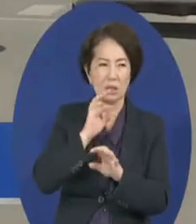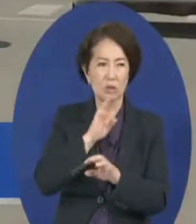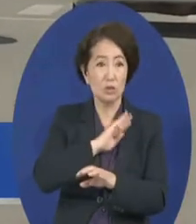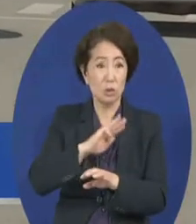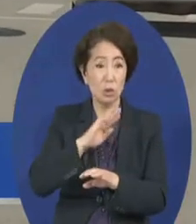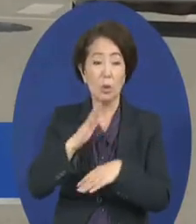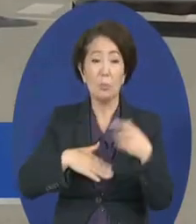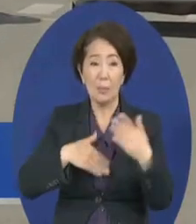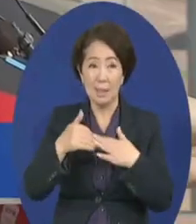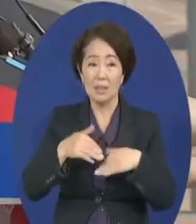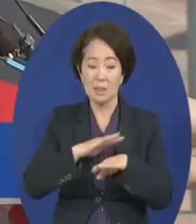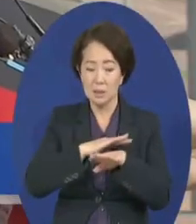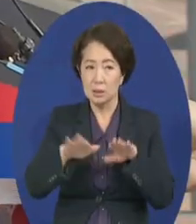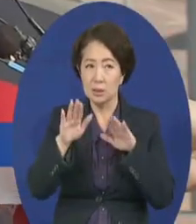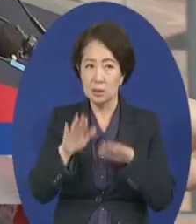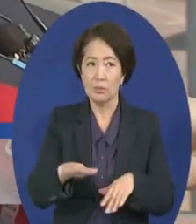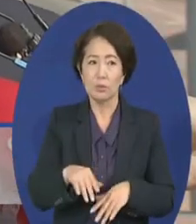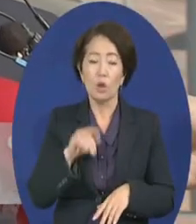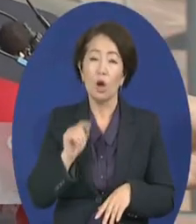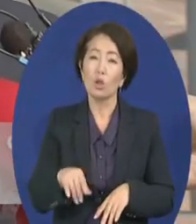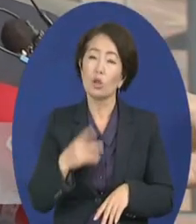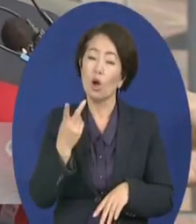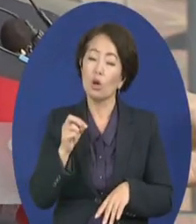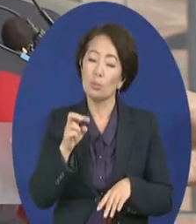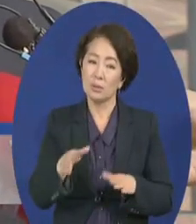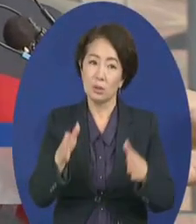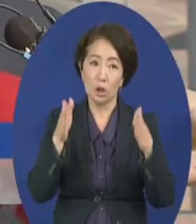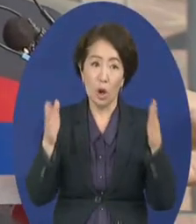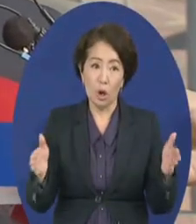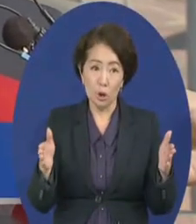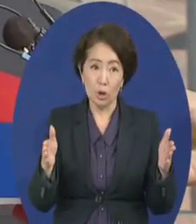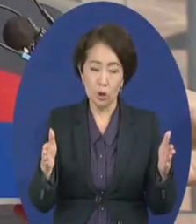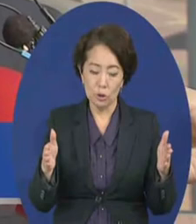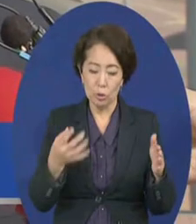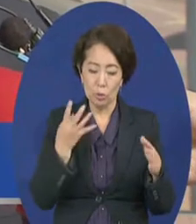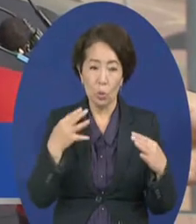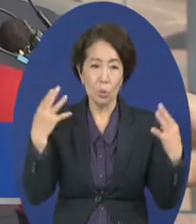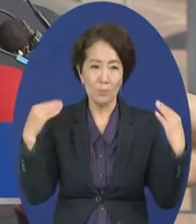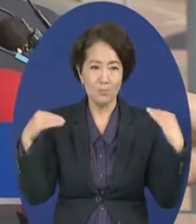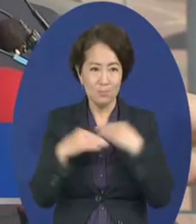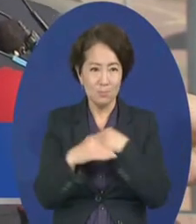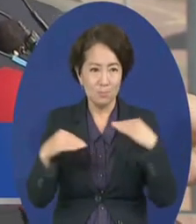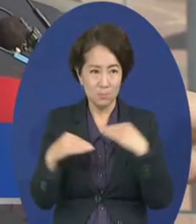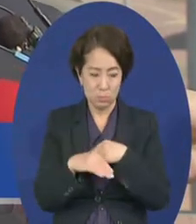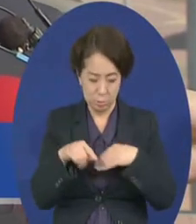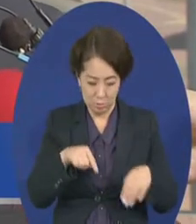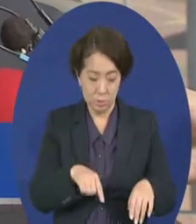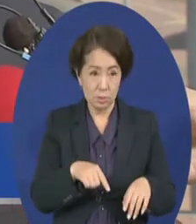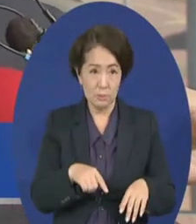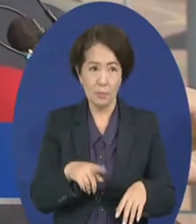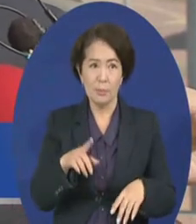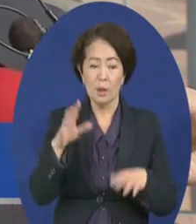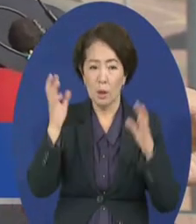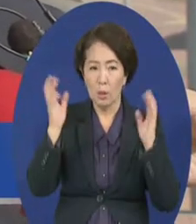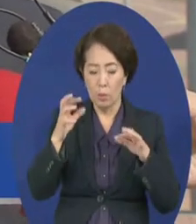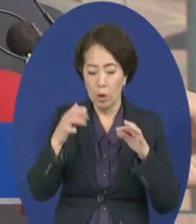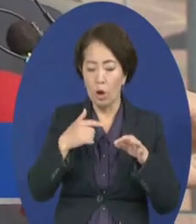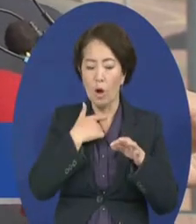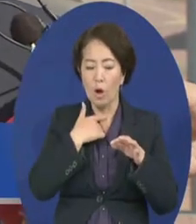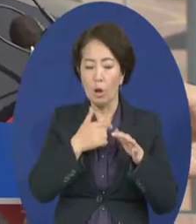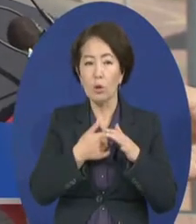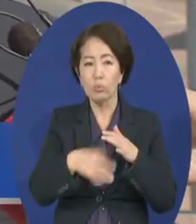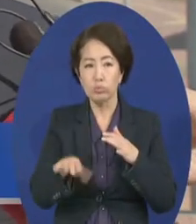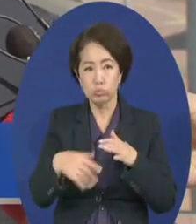байлгах үүднээс барьсан байна. Өнөөдөр бид энэ 20 метрийн өргөн одоо дөрвөн игнэттэй замдар зогсож байна. Тэгэхээр зам бол борооны ус